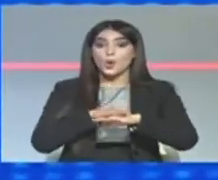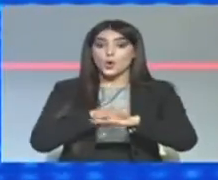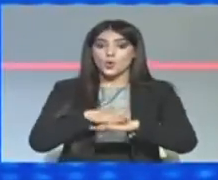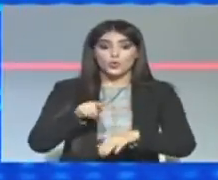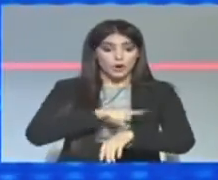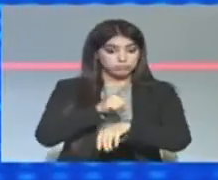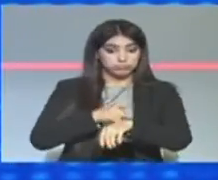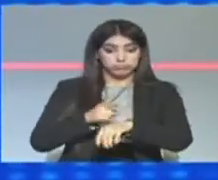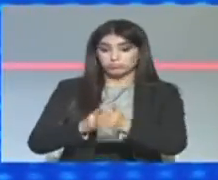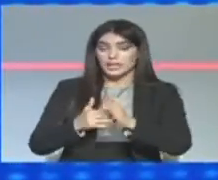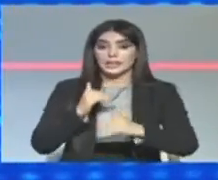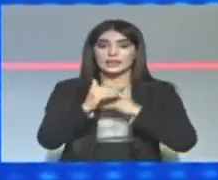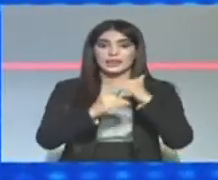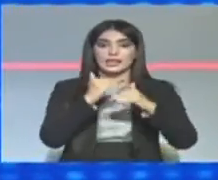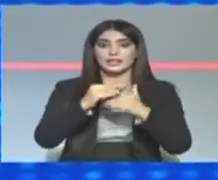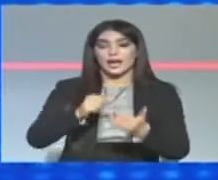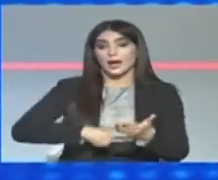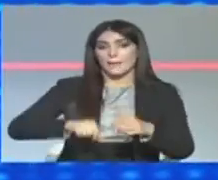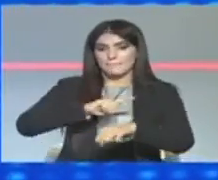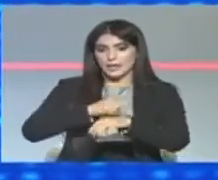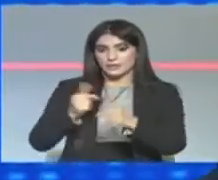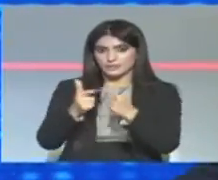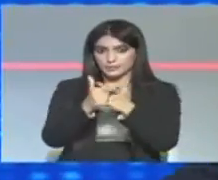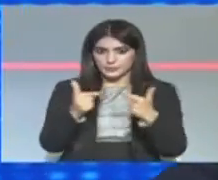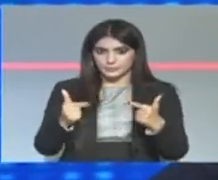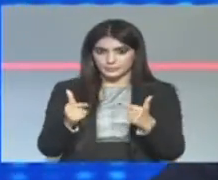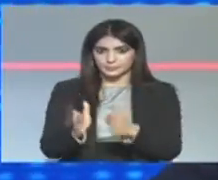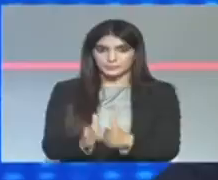وتقدم مسار لا مركزيه